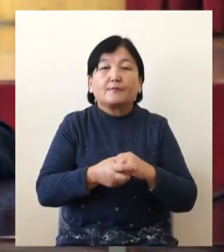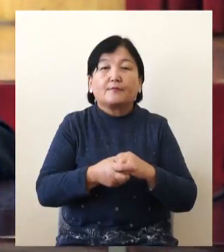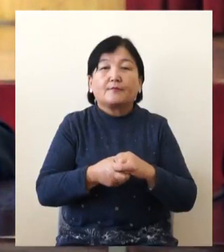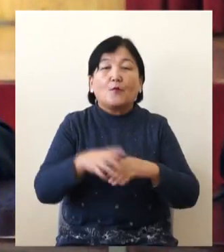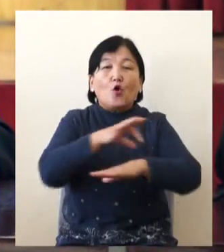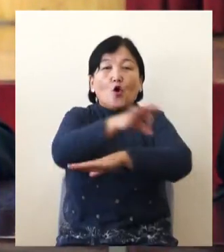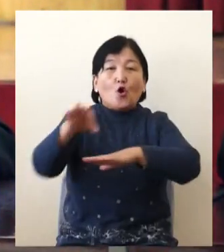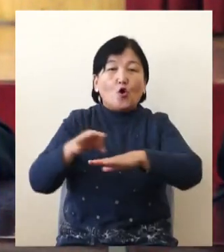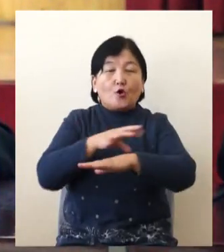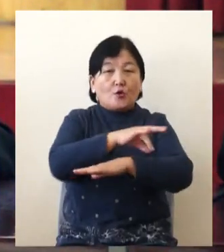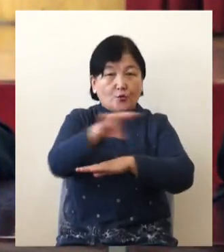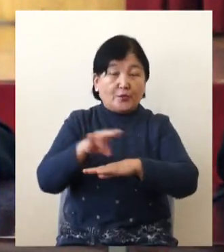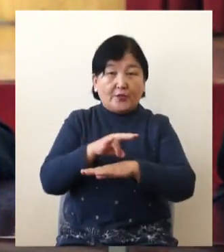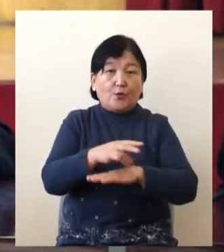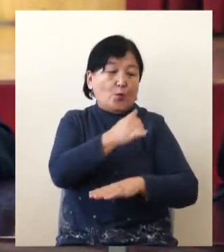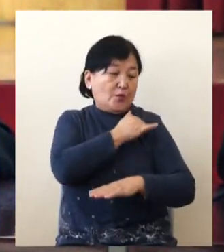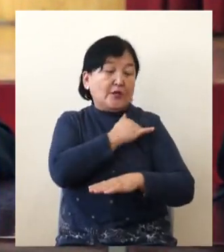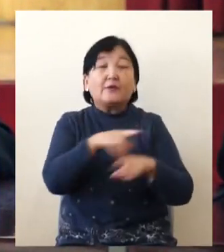Орон нутгийн удирдлагууд байна бас.